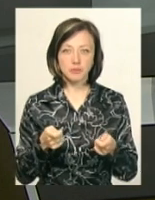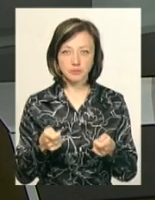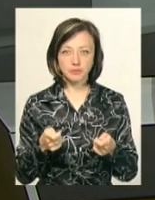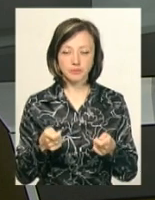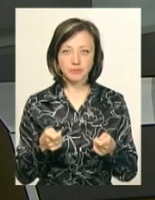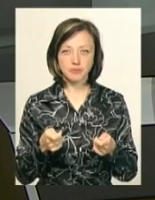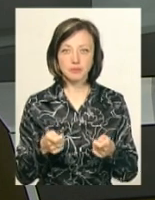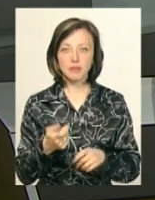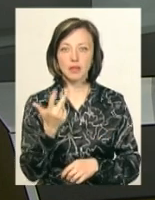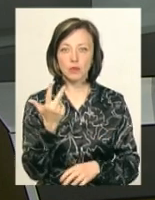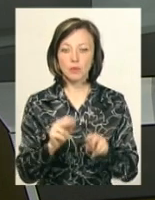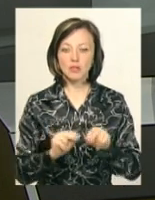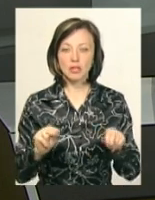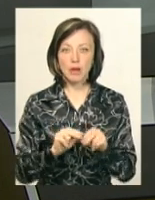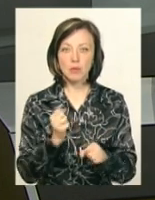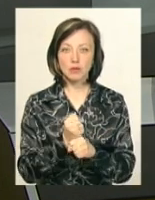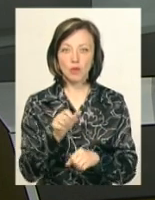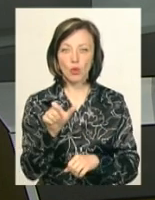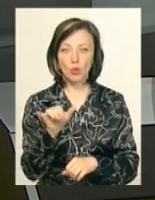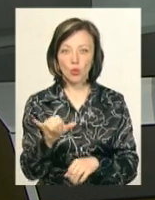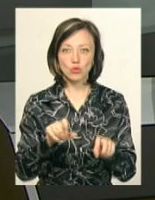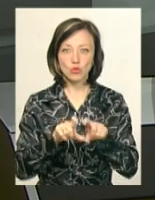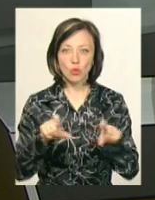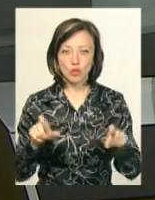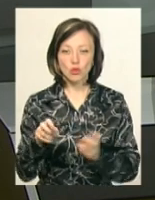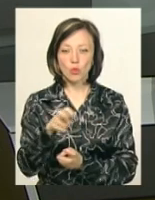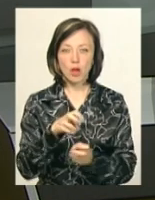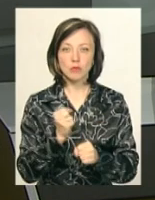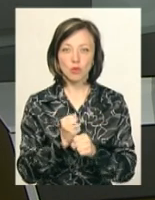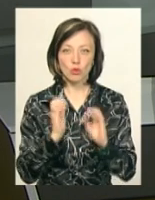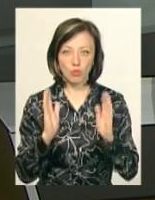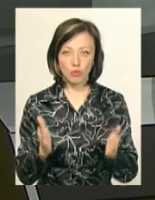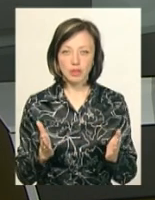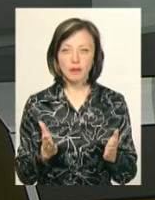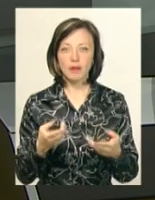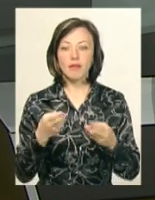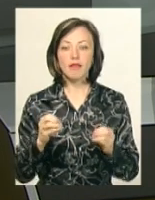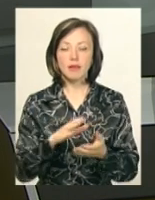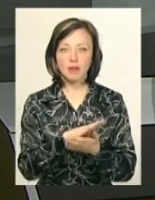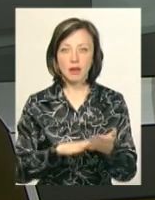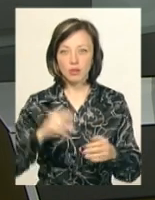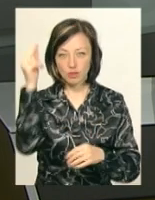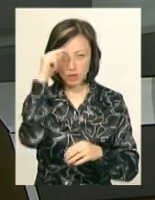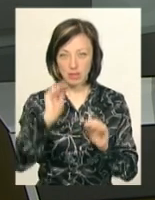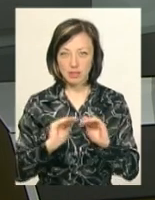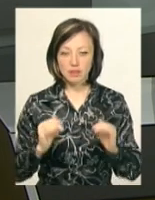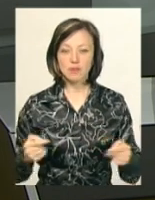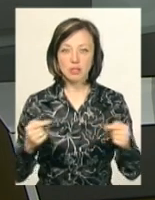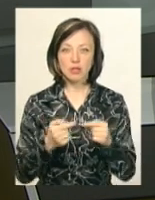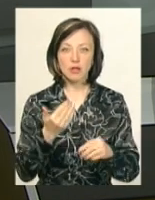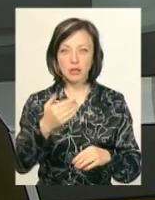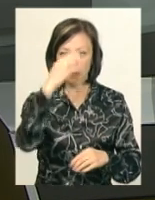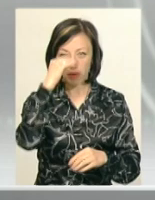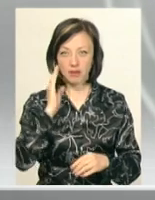Крюкова, трьом вчителям, котрі працювали у школі у Великих Пузирках, шукатимуть роботу. Де далі навчатимуться діти, визначають наразі їхні